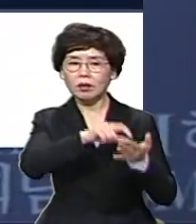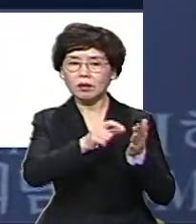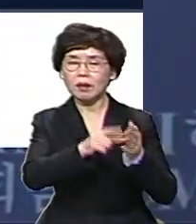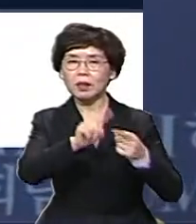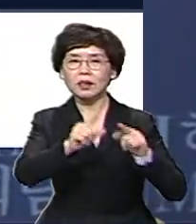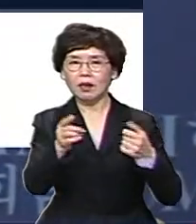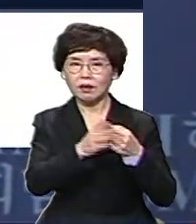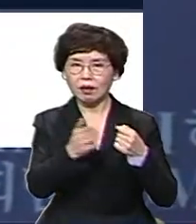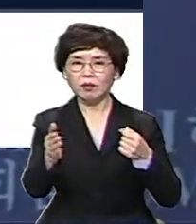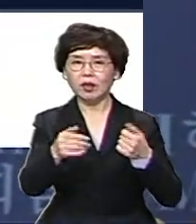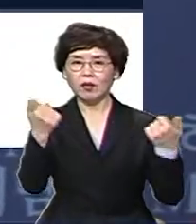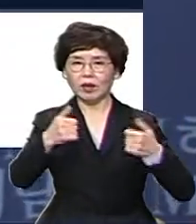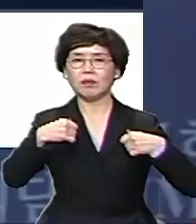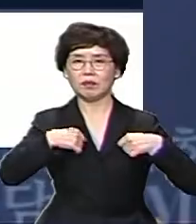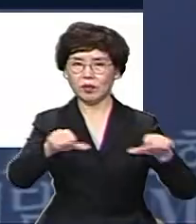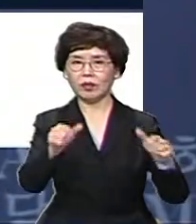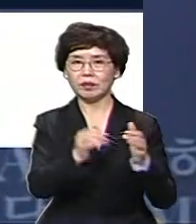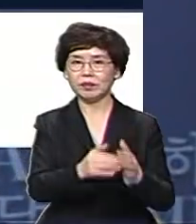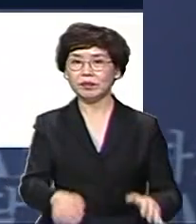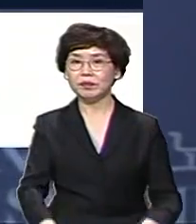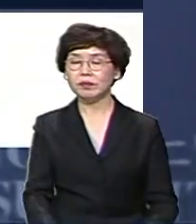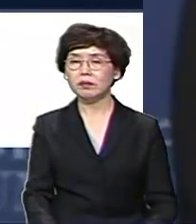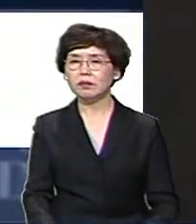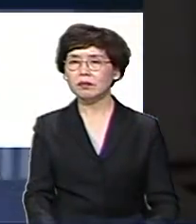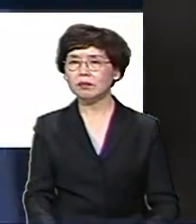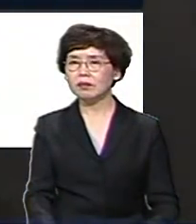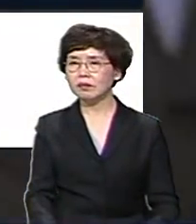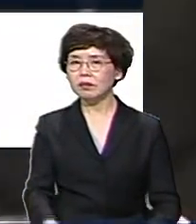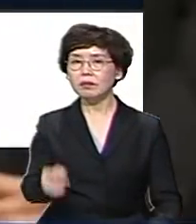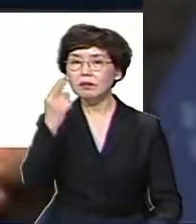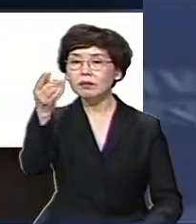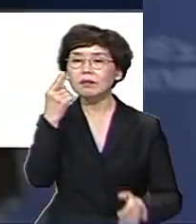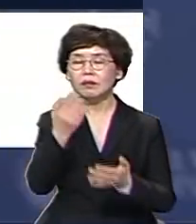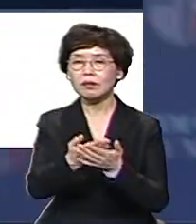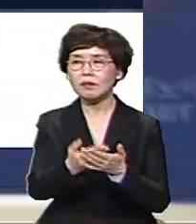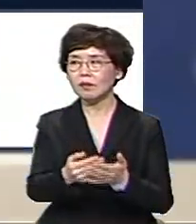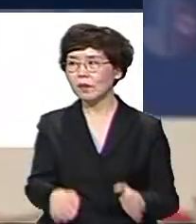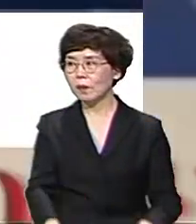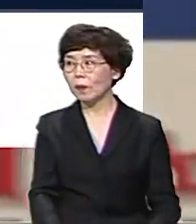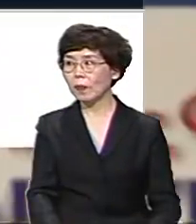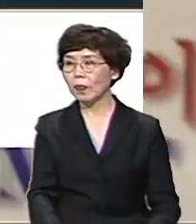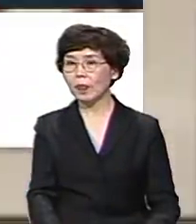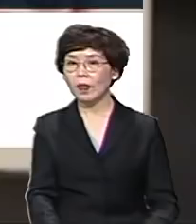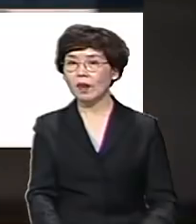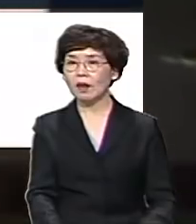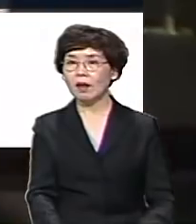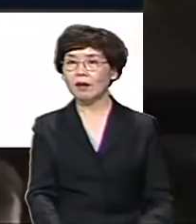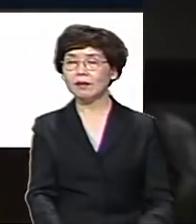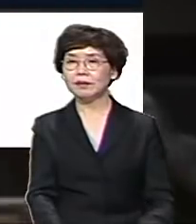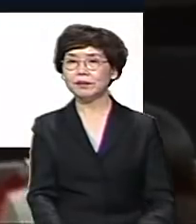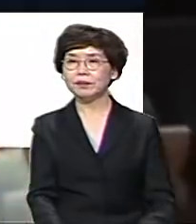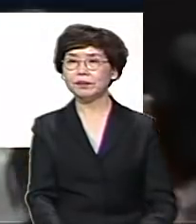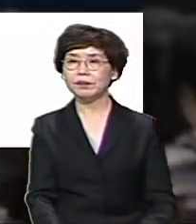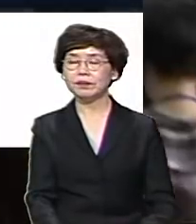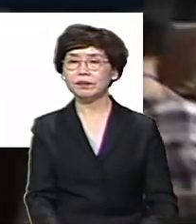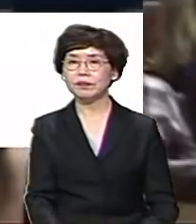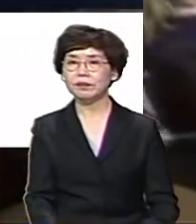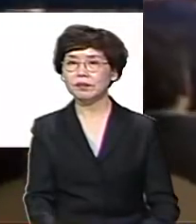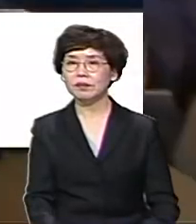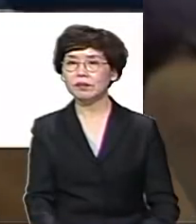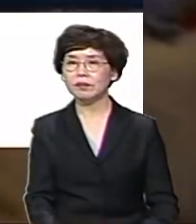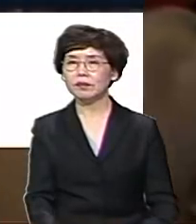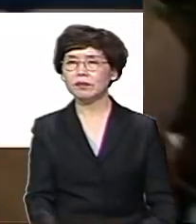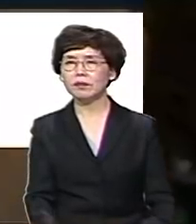않았던 것이죠. 또 준비가 되어있긴 했었지만 준비는 되어있었습니다. 그렇지만 적절하지 않았기 때문에 나온 것입니다. 좀 더 빠르게 이야기 한 것뿐입니다.